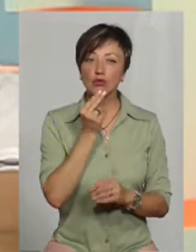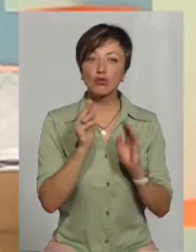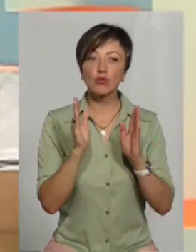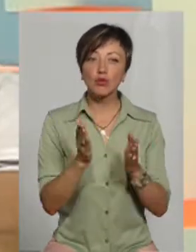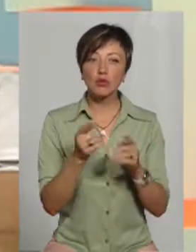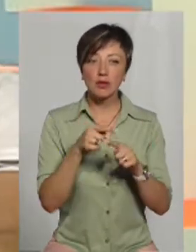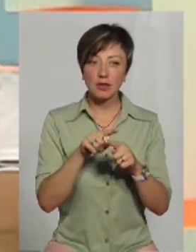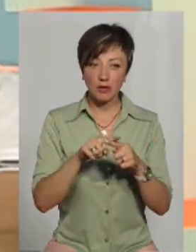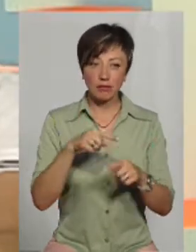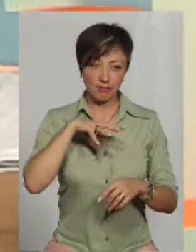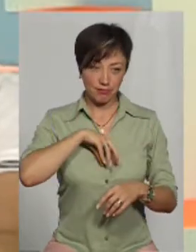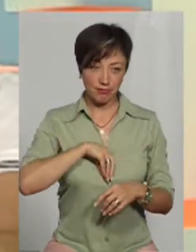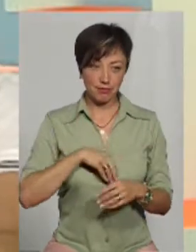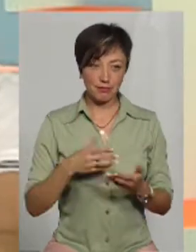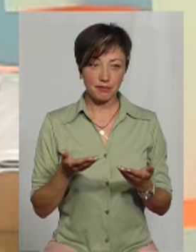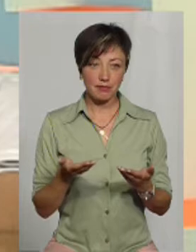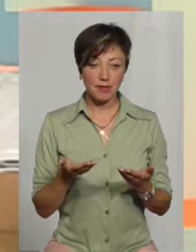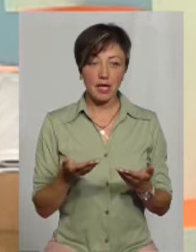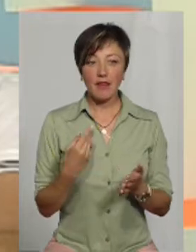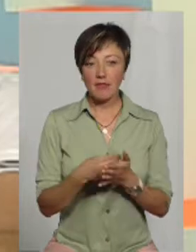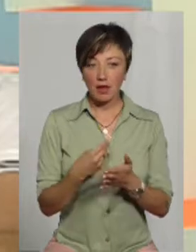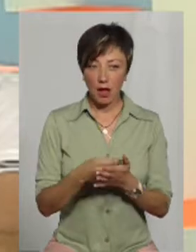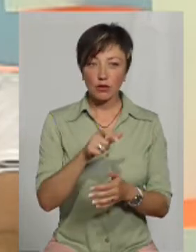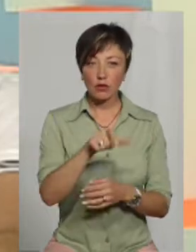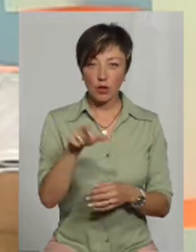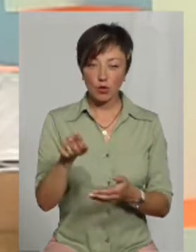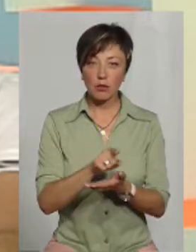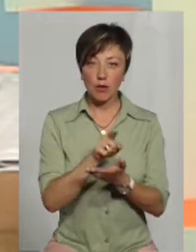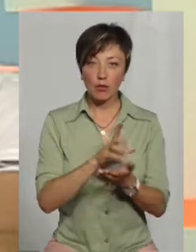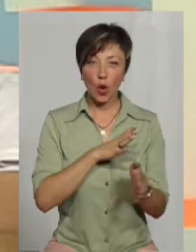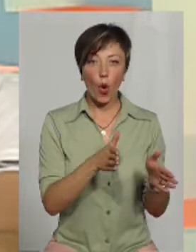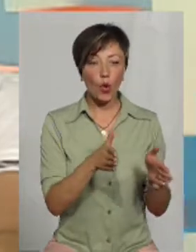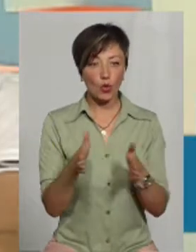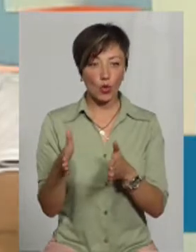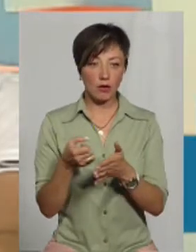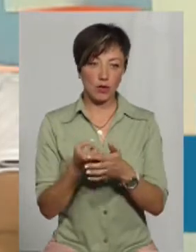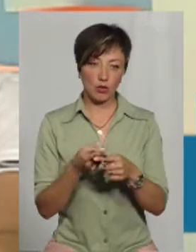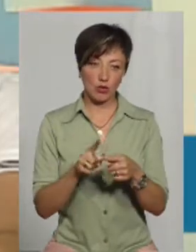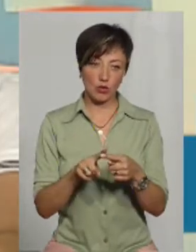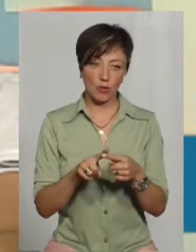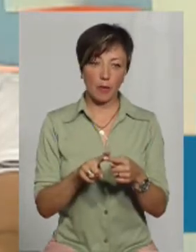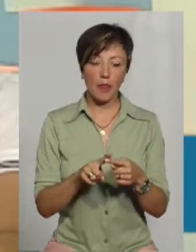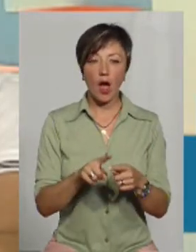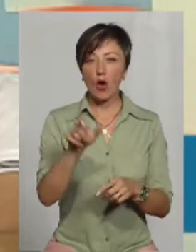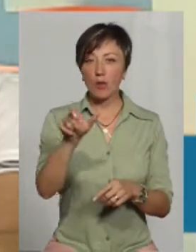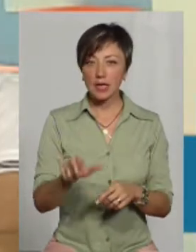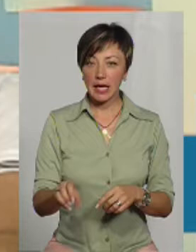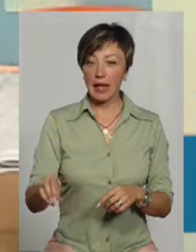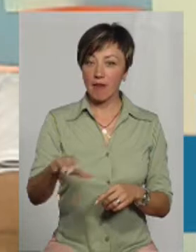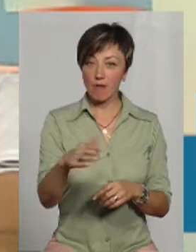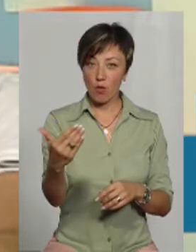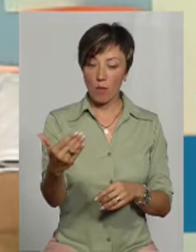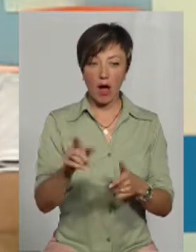будуть складатися. Ну, і певно, що фінансово люди мають бути готовими до цього. Адже громадянин Європи